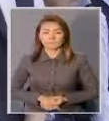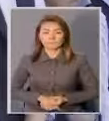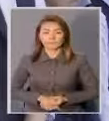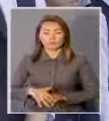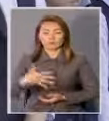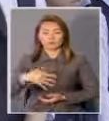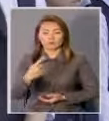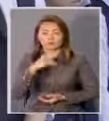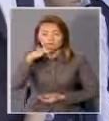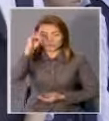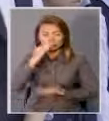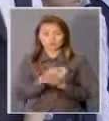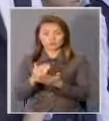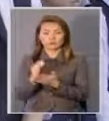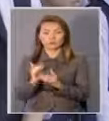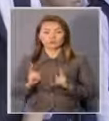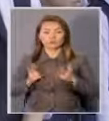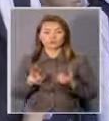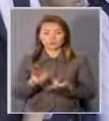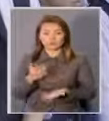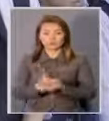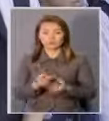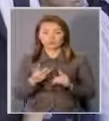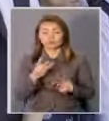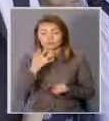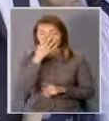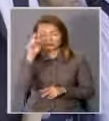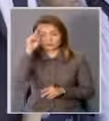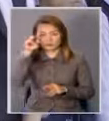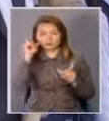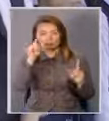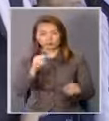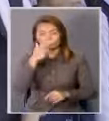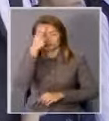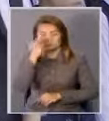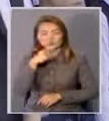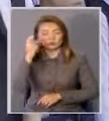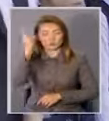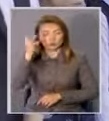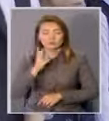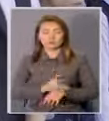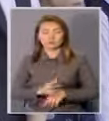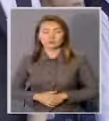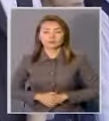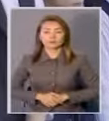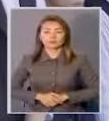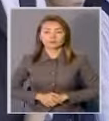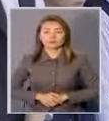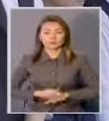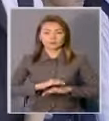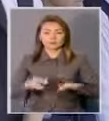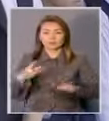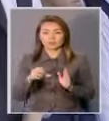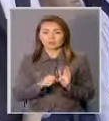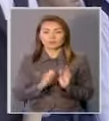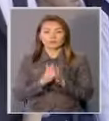51-і Қазақстанның жоғары оқу орындарына оқуға түсті, 3-і шетелге оқуға түсті, Германияға, Түркияға. Ал соның ішінде балаларының